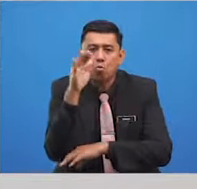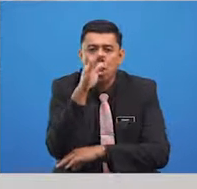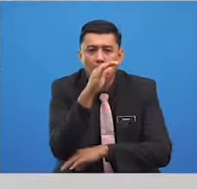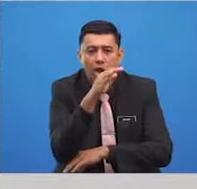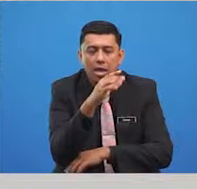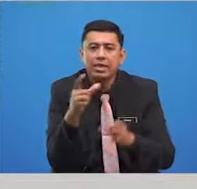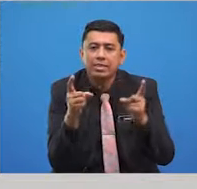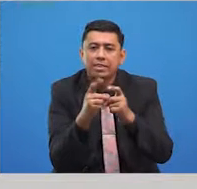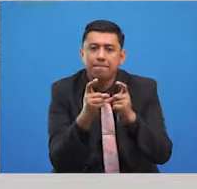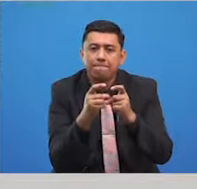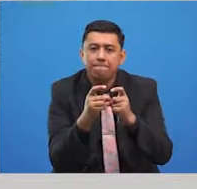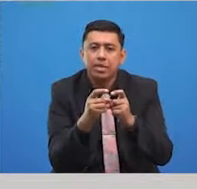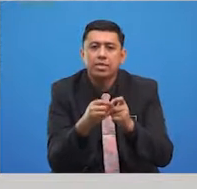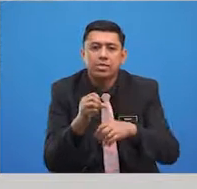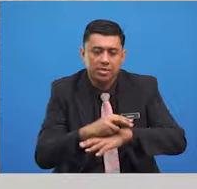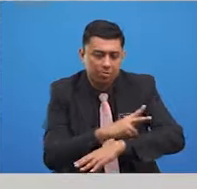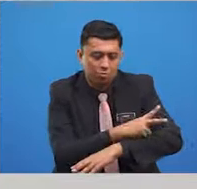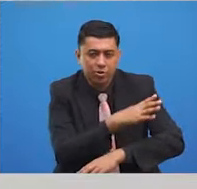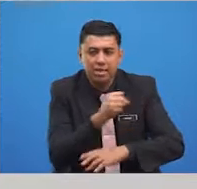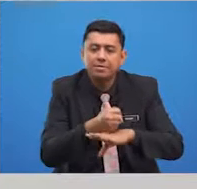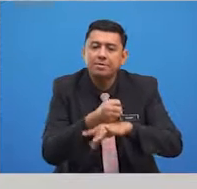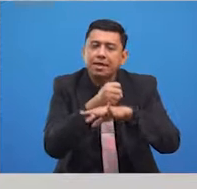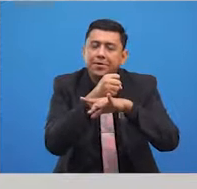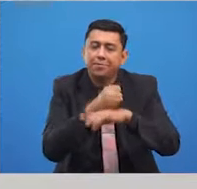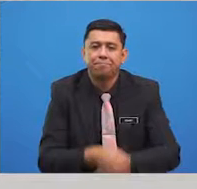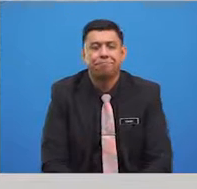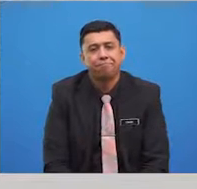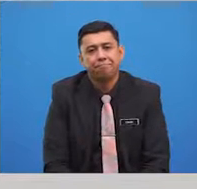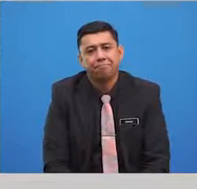ular, ketam, siput dan serangga.